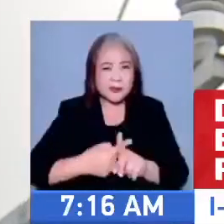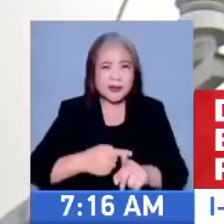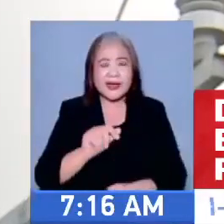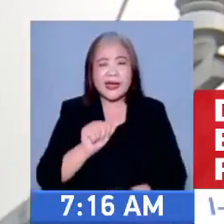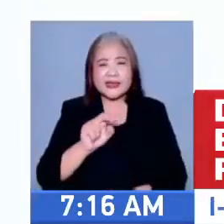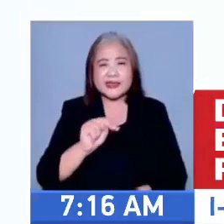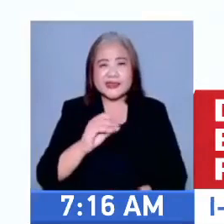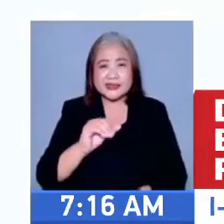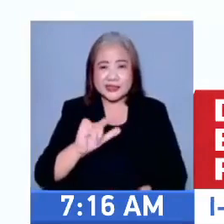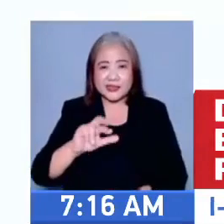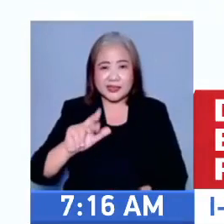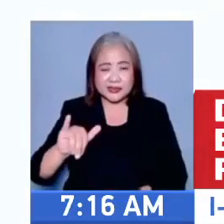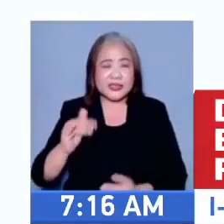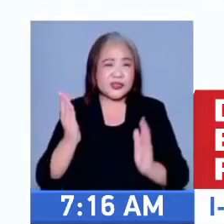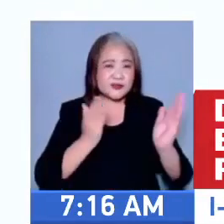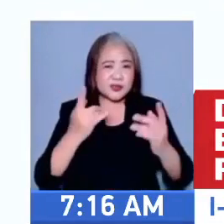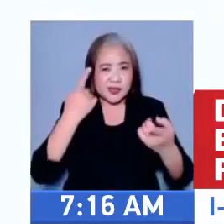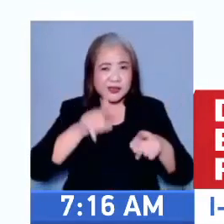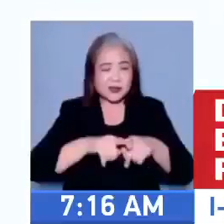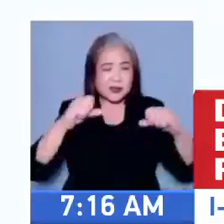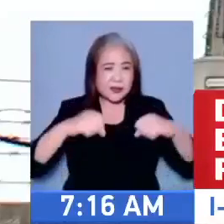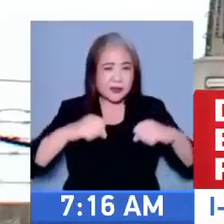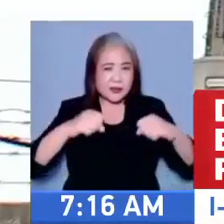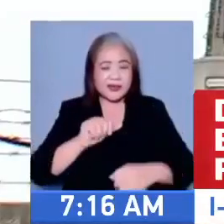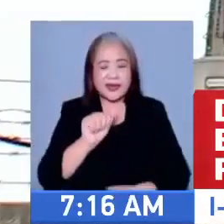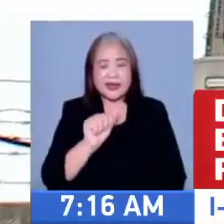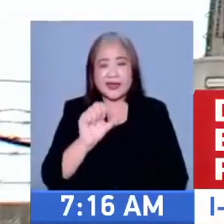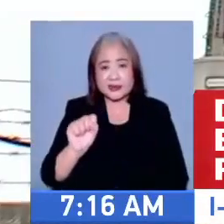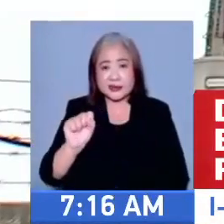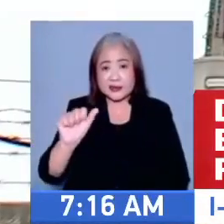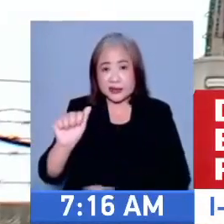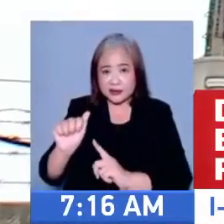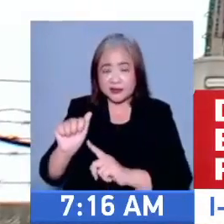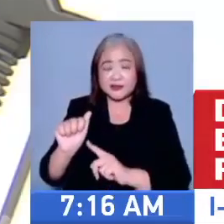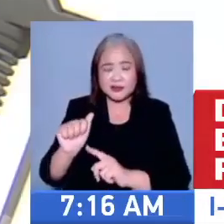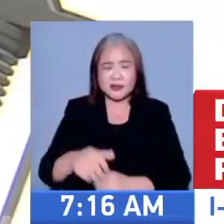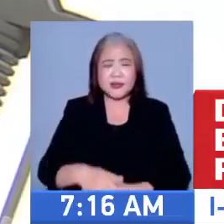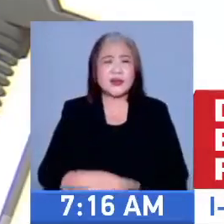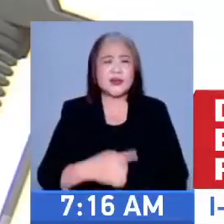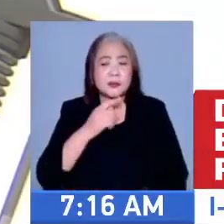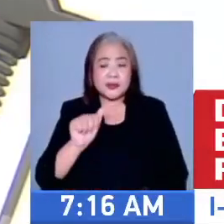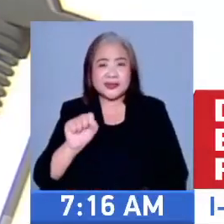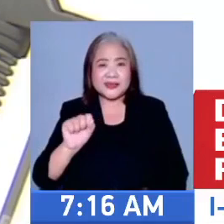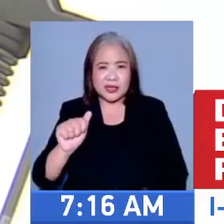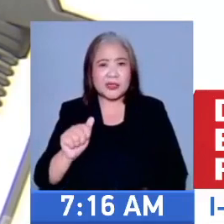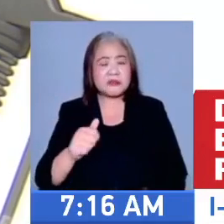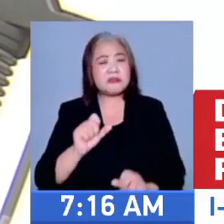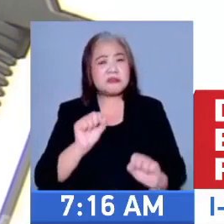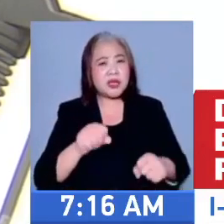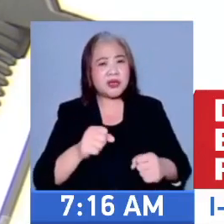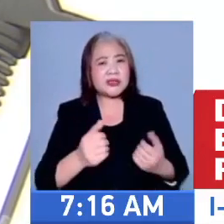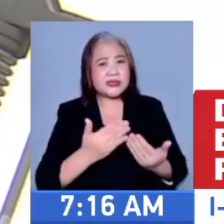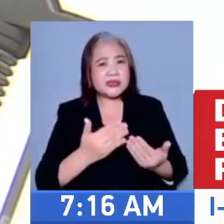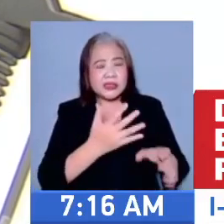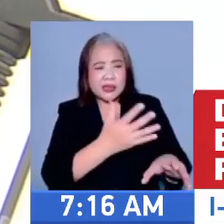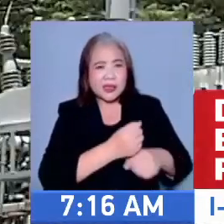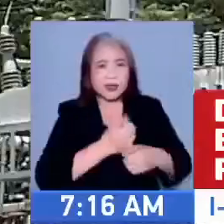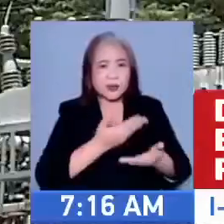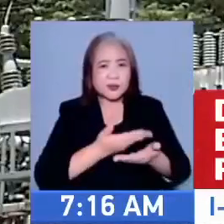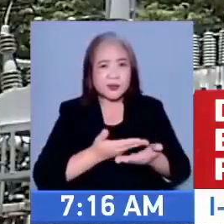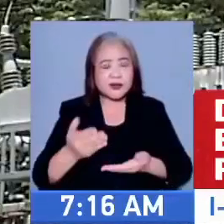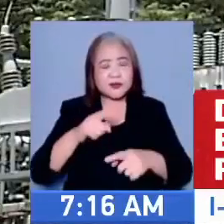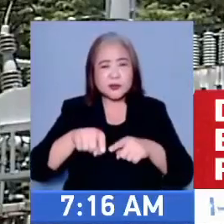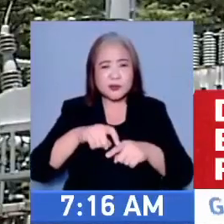ASA. Sa pamamagitan ng ASA, mas mabilis na nakakakuha ng supply ang NGCP kung kinakailangan